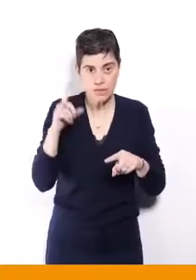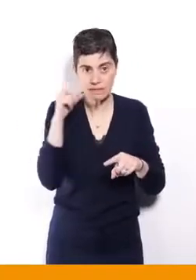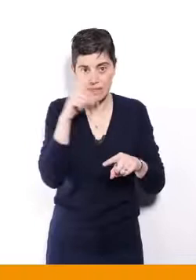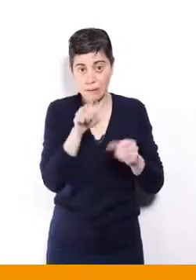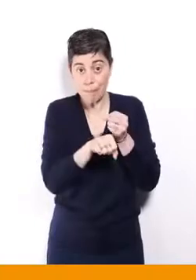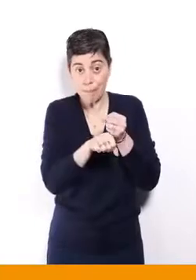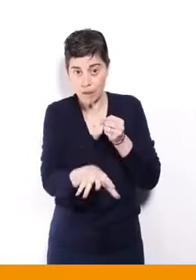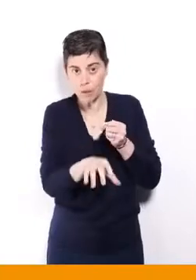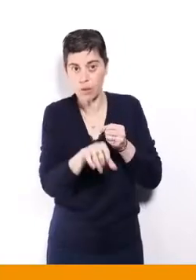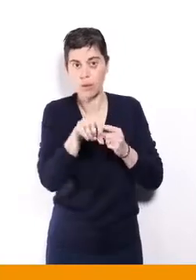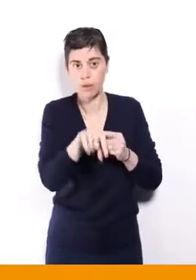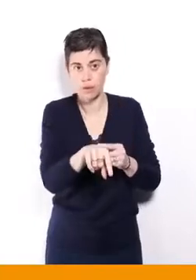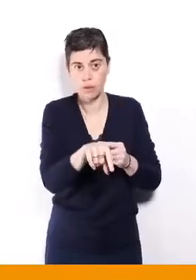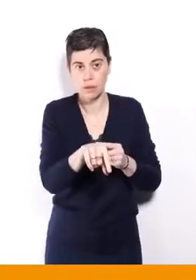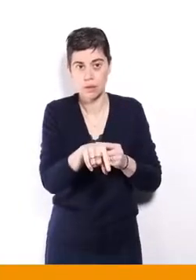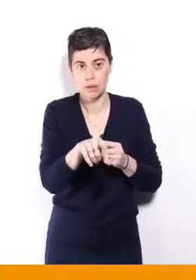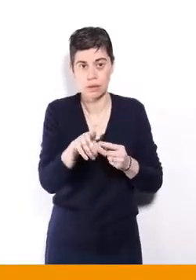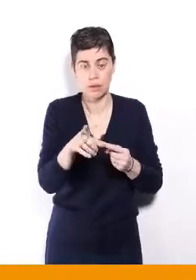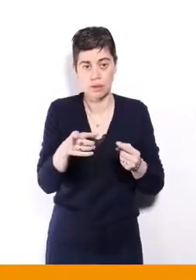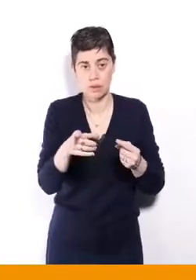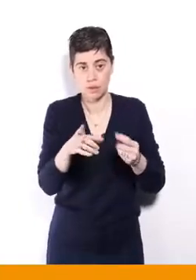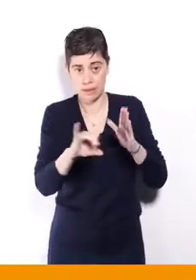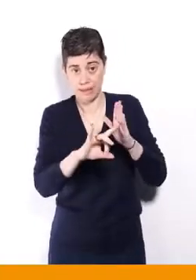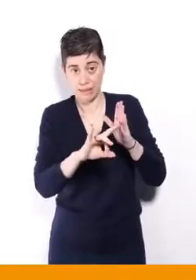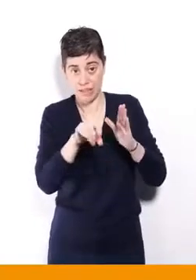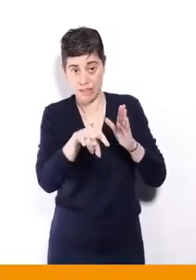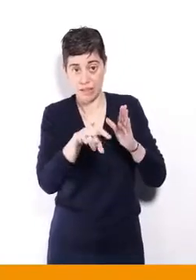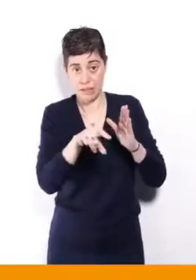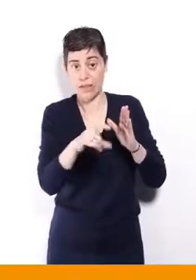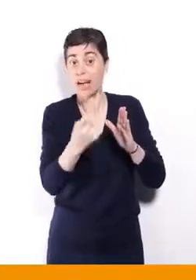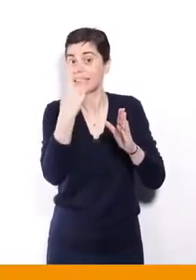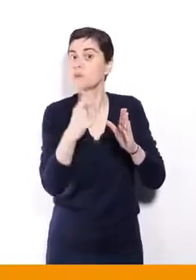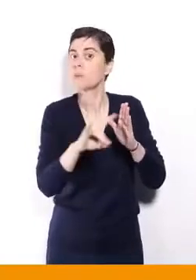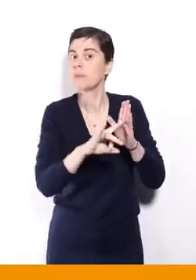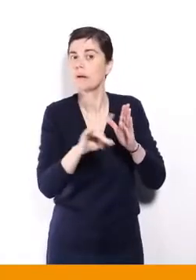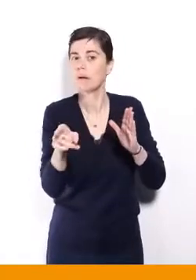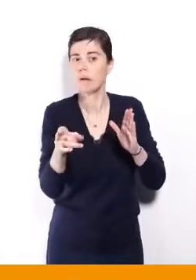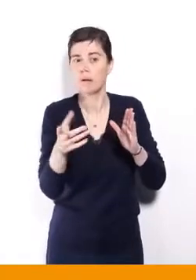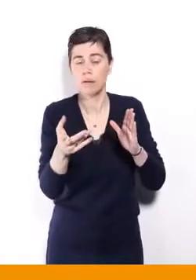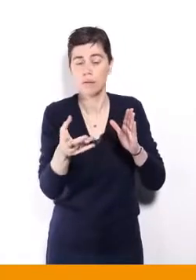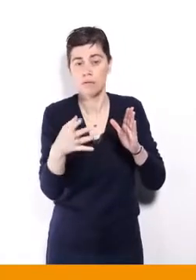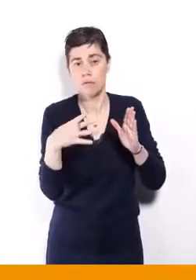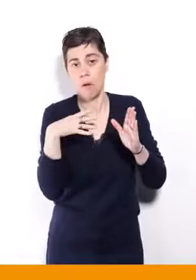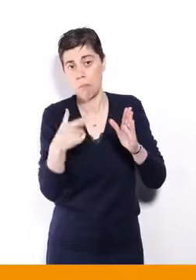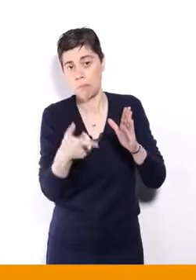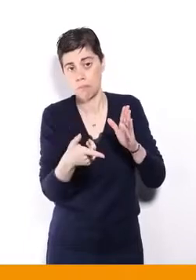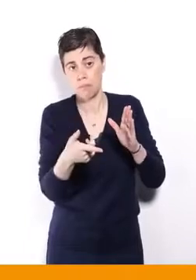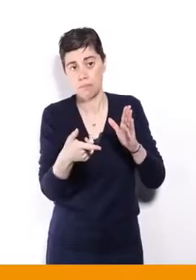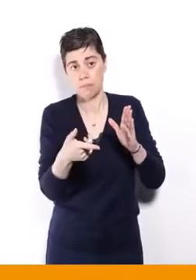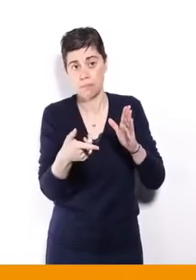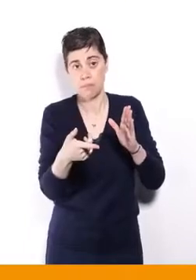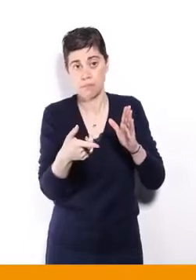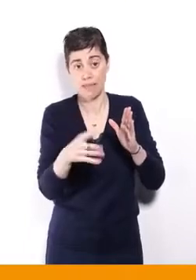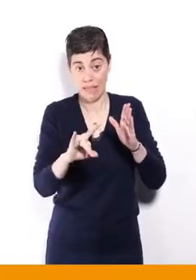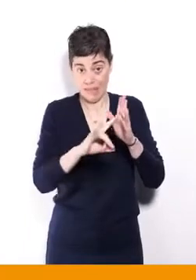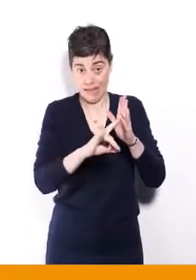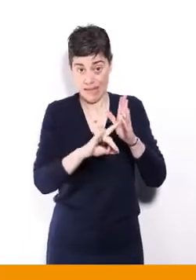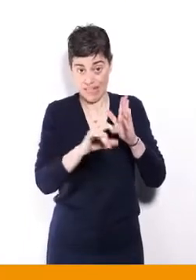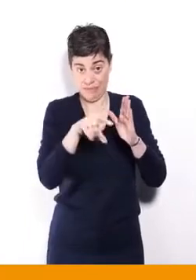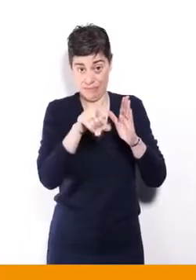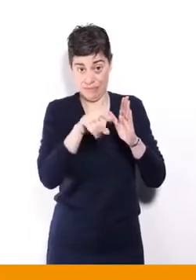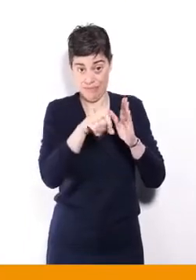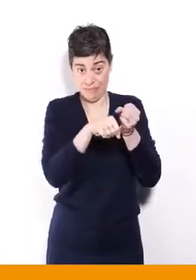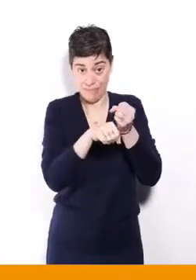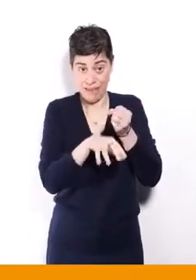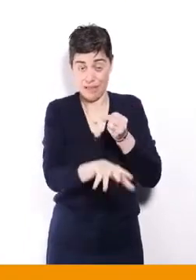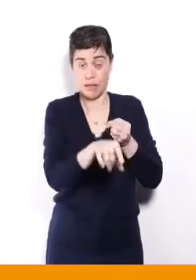la question MDPH hein, très précise que tu poses, où il existait une MDPH à Mayotte qui ne faisait pas